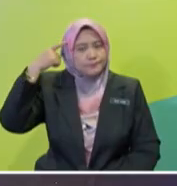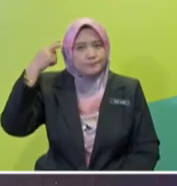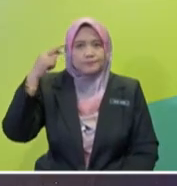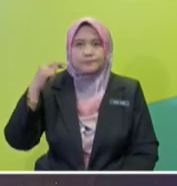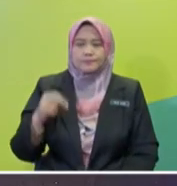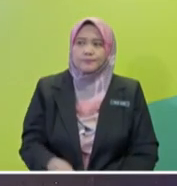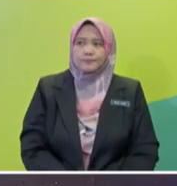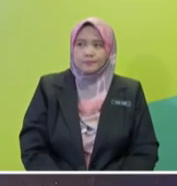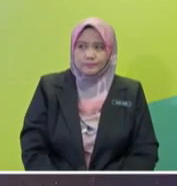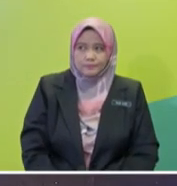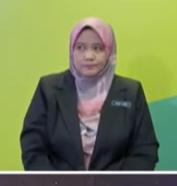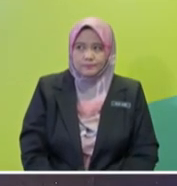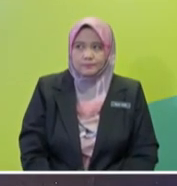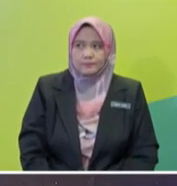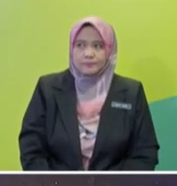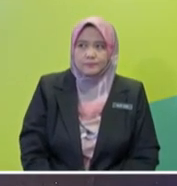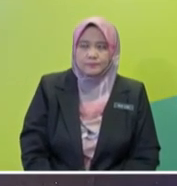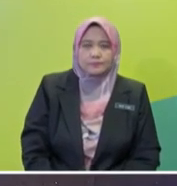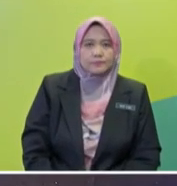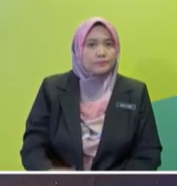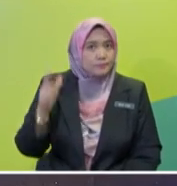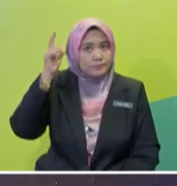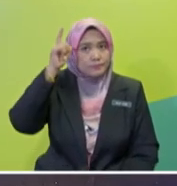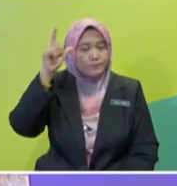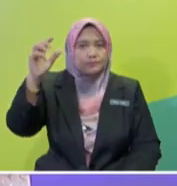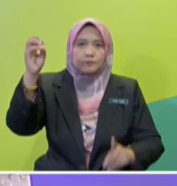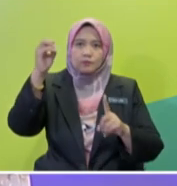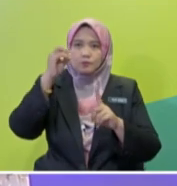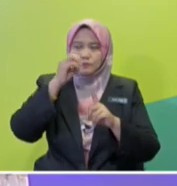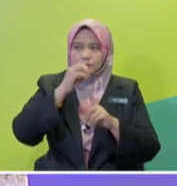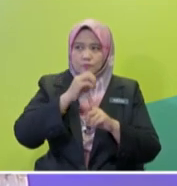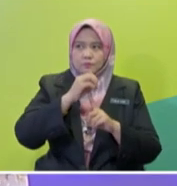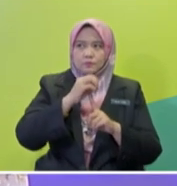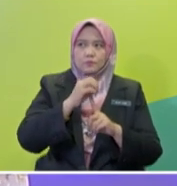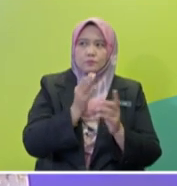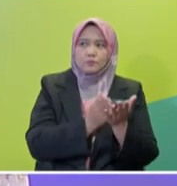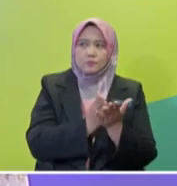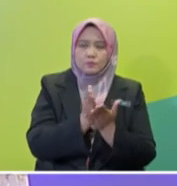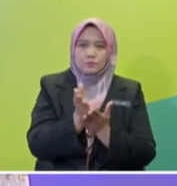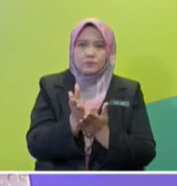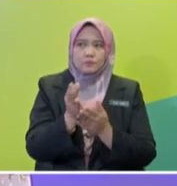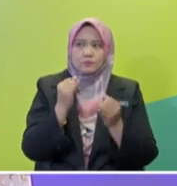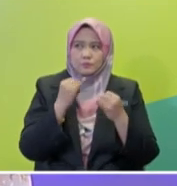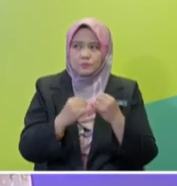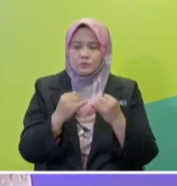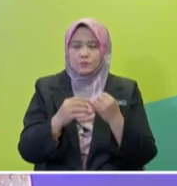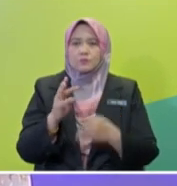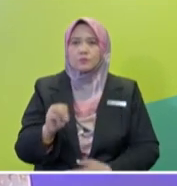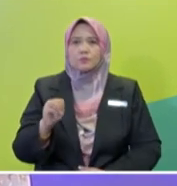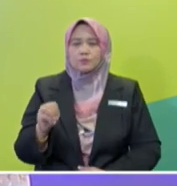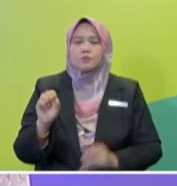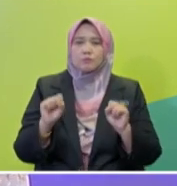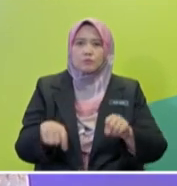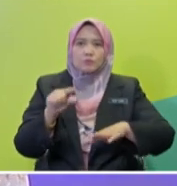Oke kita lihat pada objektif pembelajaran seterusnya yaitu Di akhir pembelajaran murid boleh menggunakan